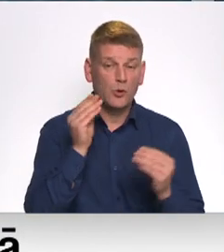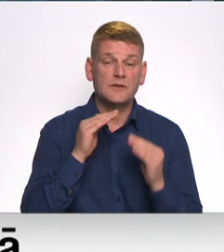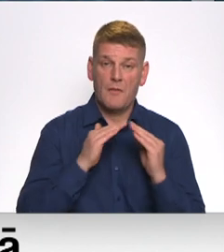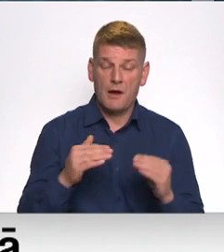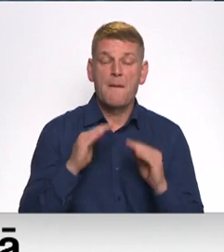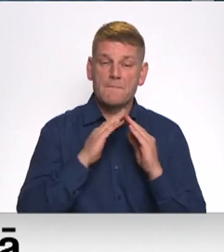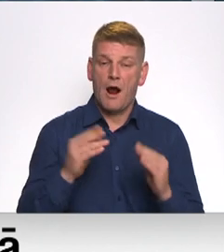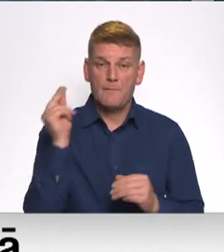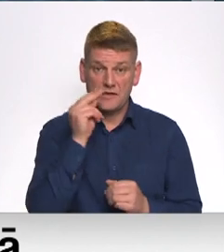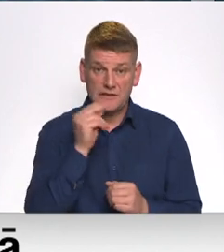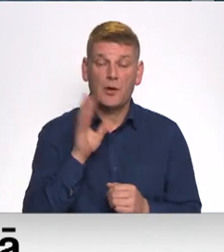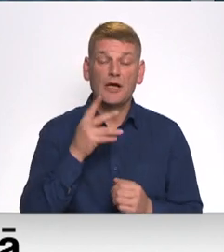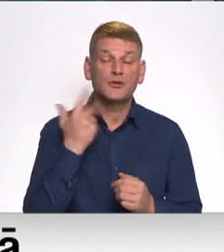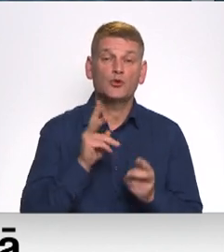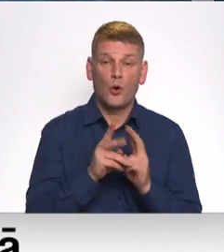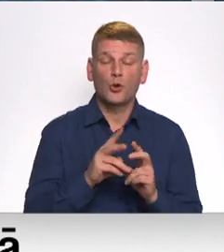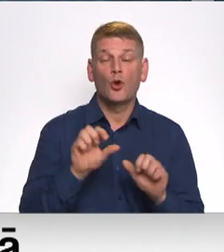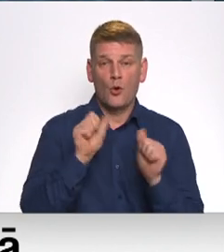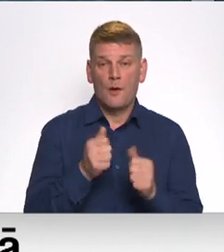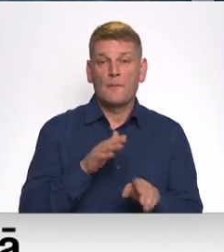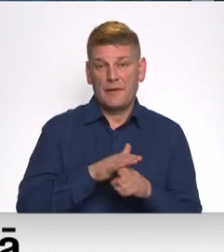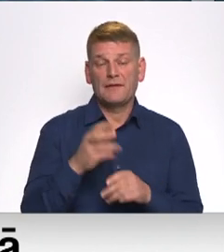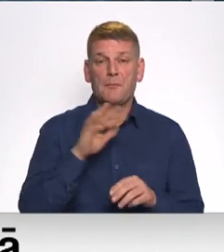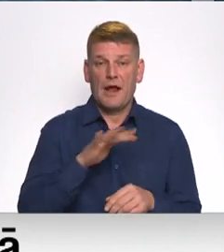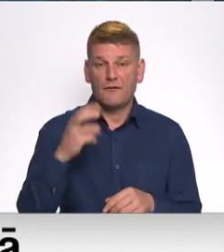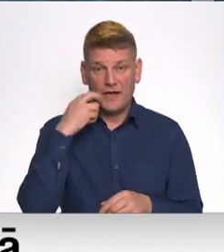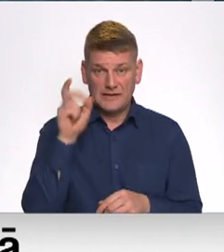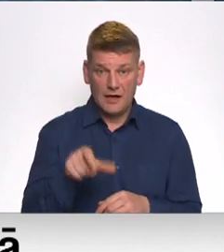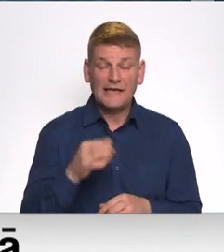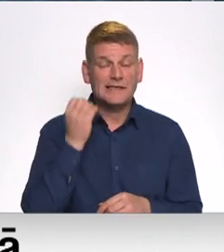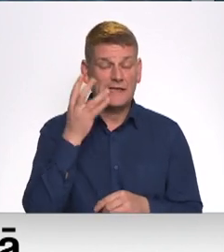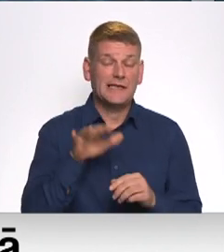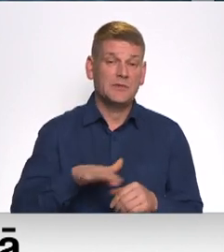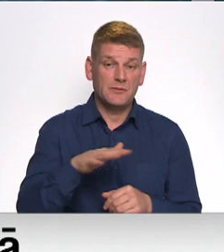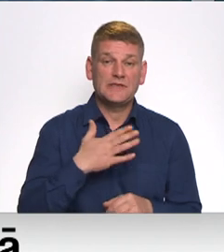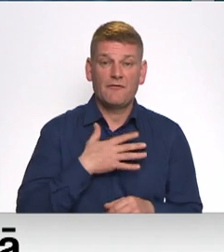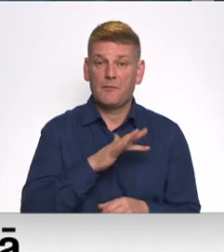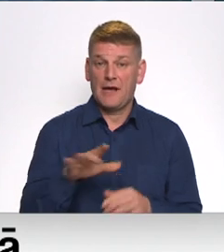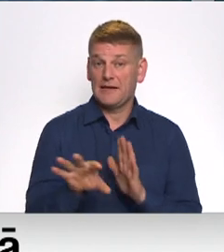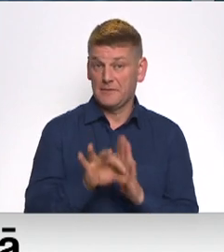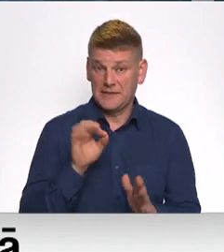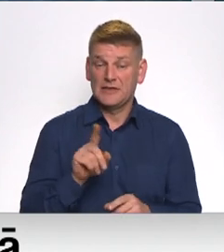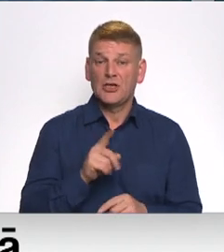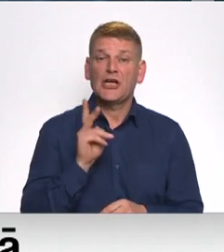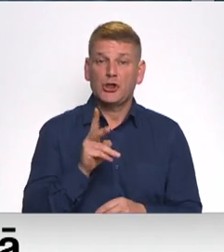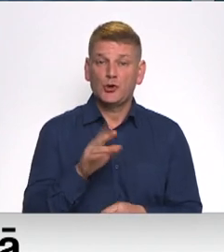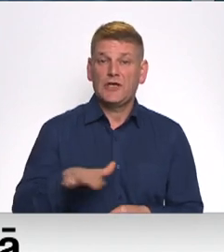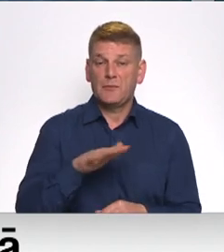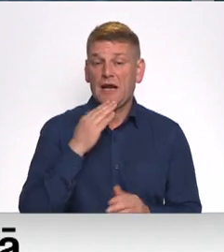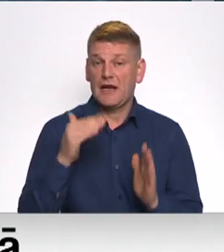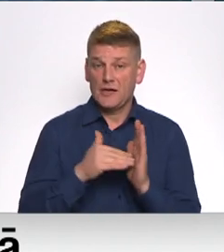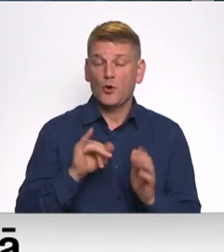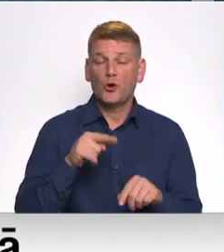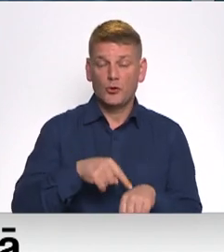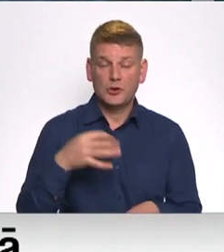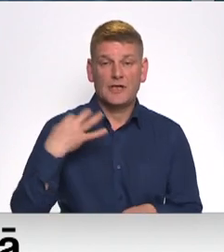proti mājmācībā, kad skolotāja lomu pilda bērna vecāki. Izglītību ģimenei savam bērnam izvēlējusies arī Kišu ģimene Rēzeknē, jo